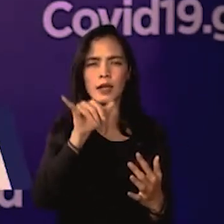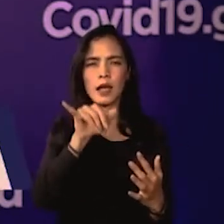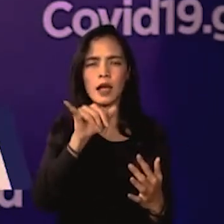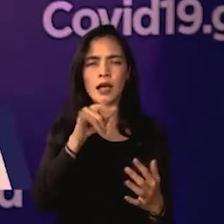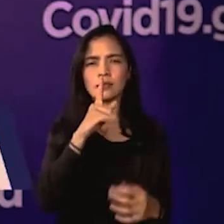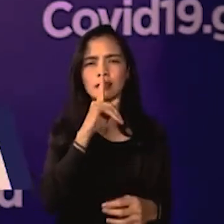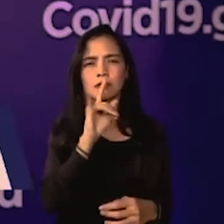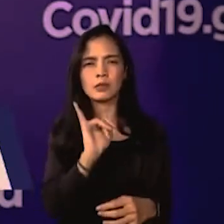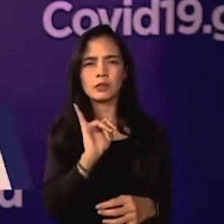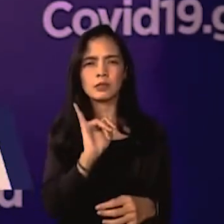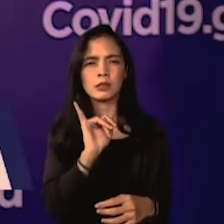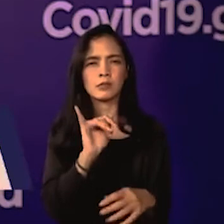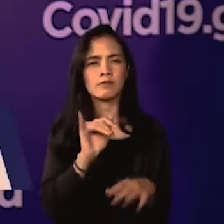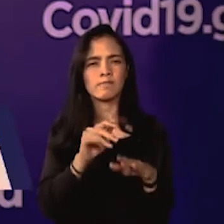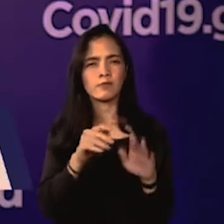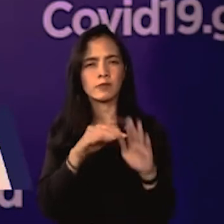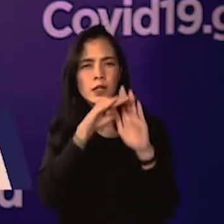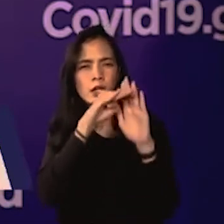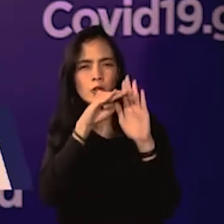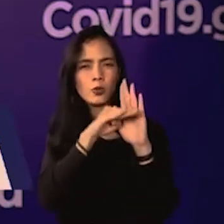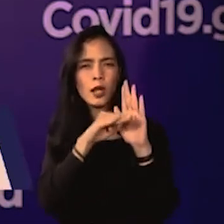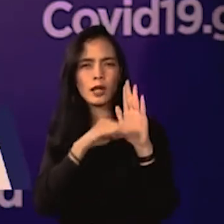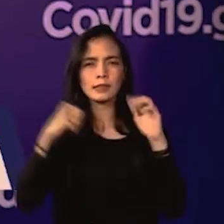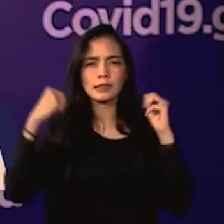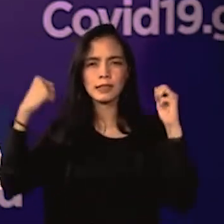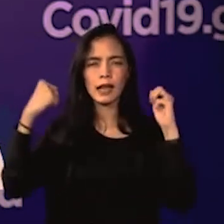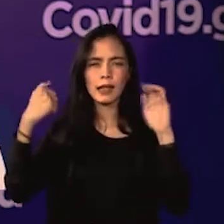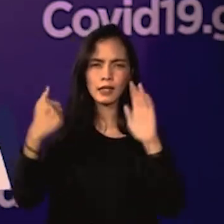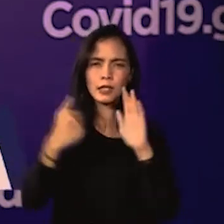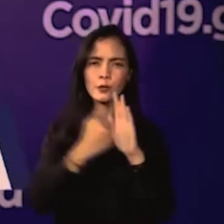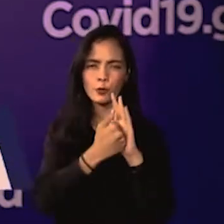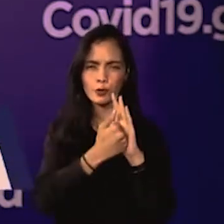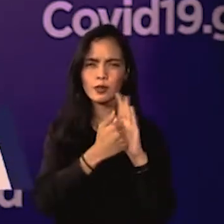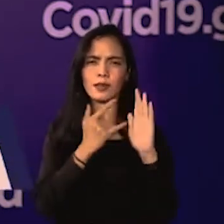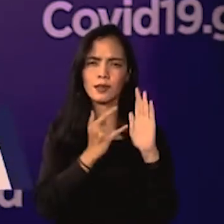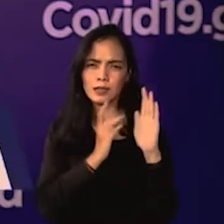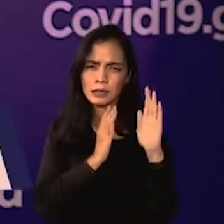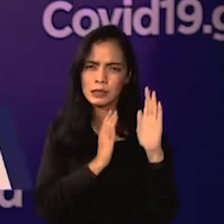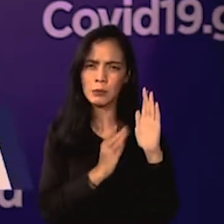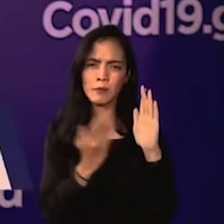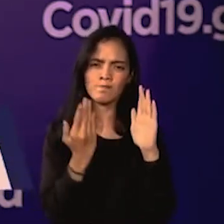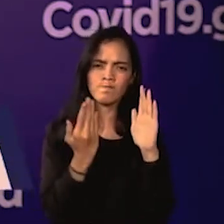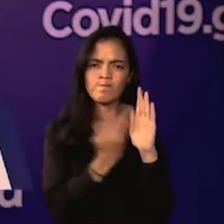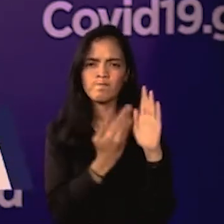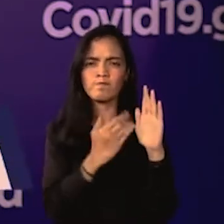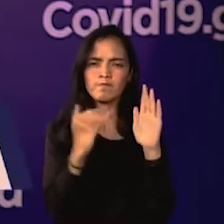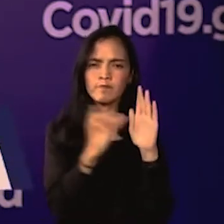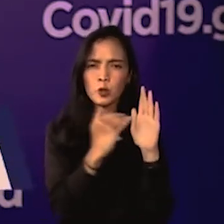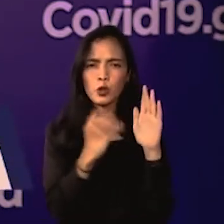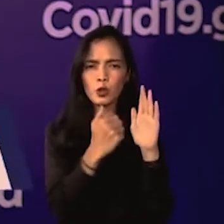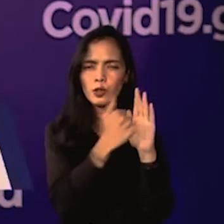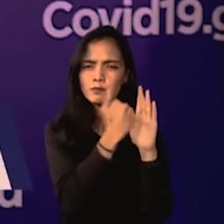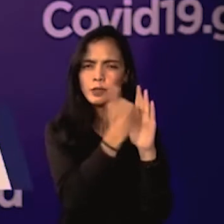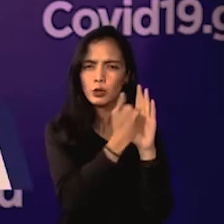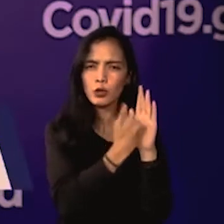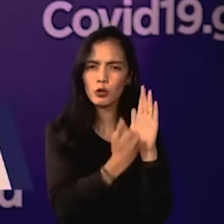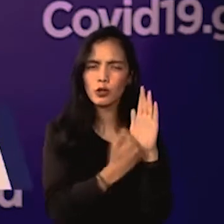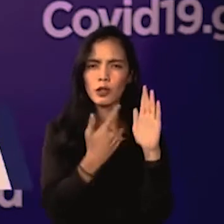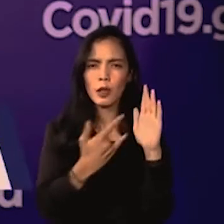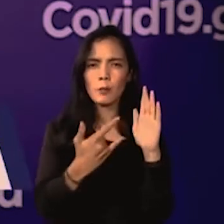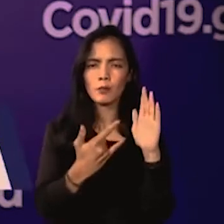tetap mentaati dan disiplin untuk mentaati protokol kesehatan dengan baik di setiap momen.